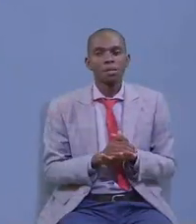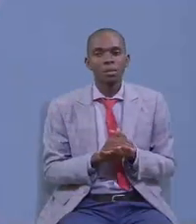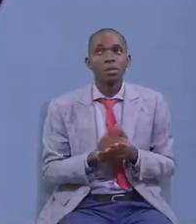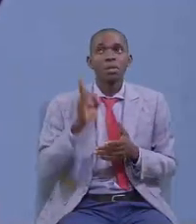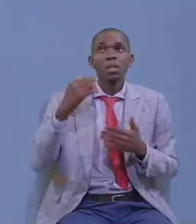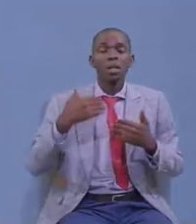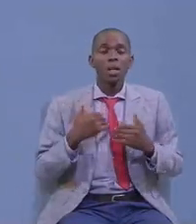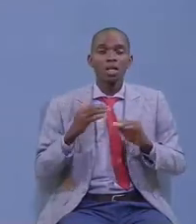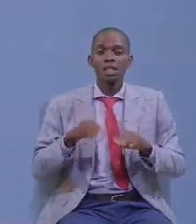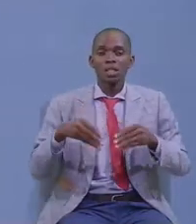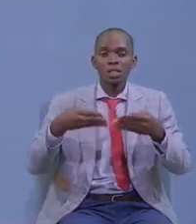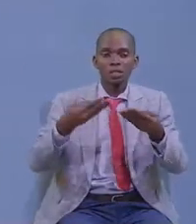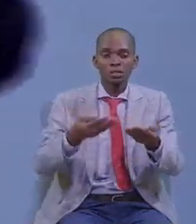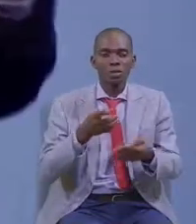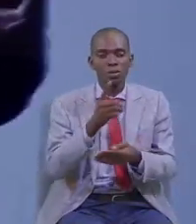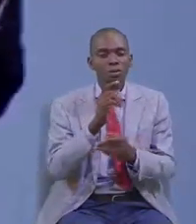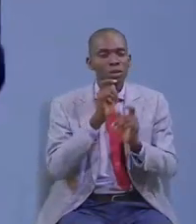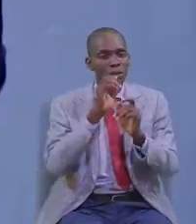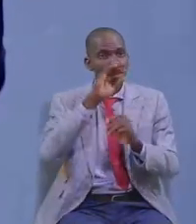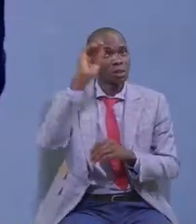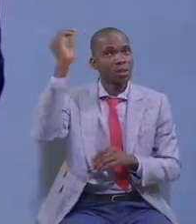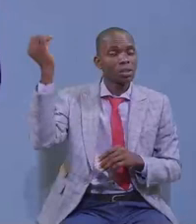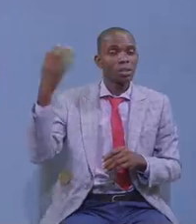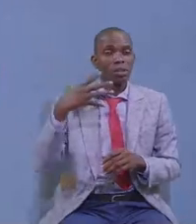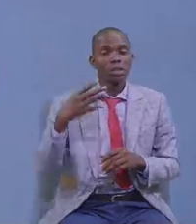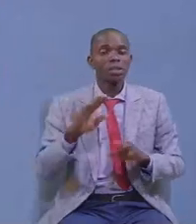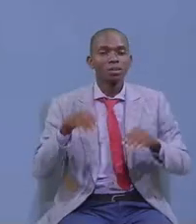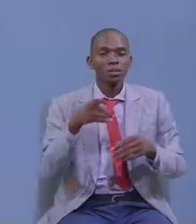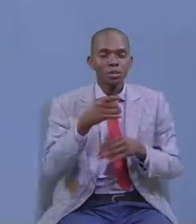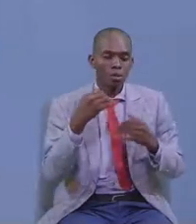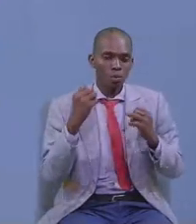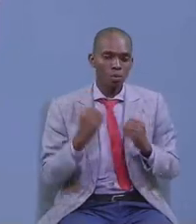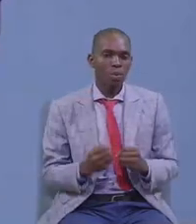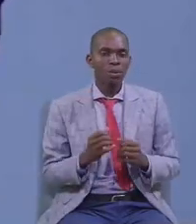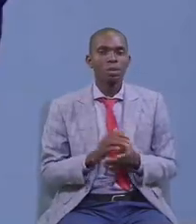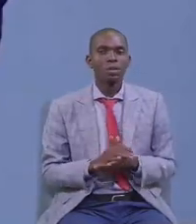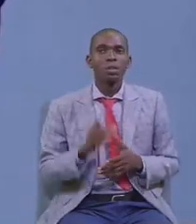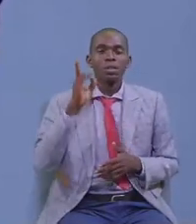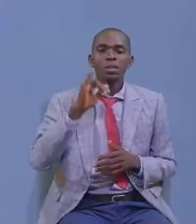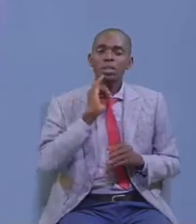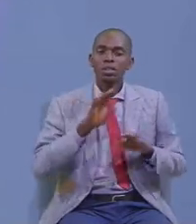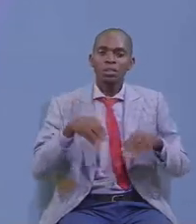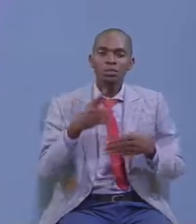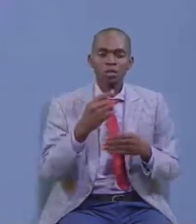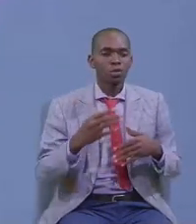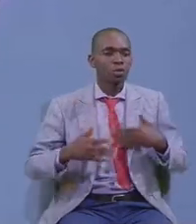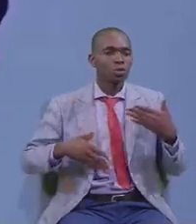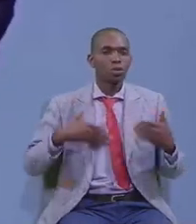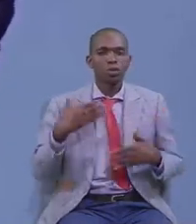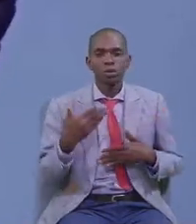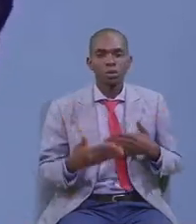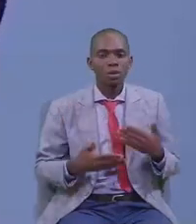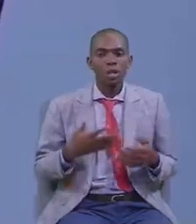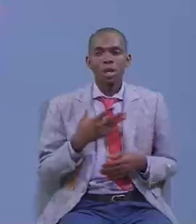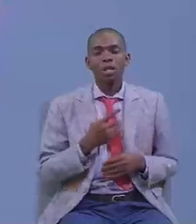grâce. Il te donne la puissance. Il te donne la joie.